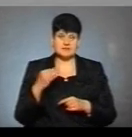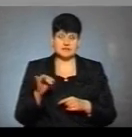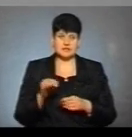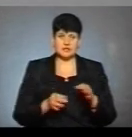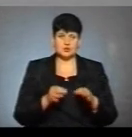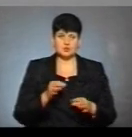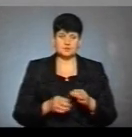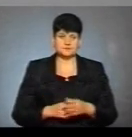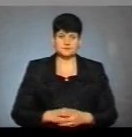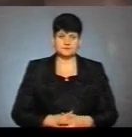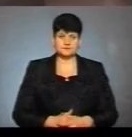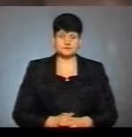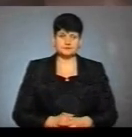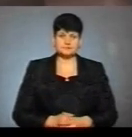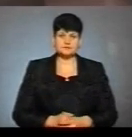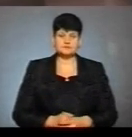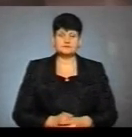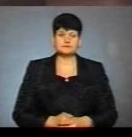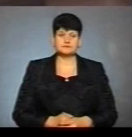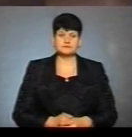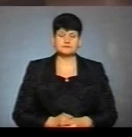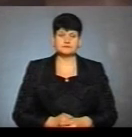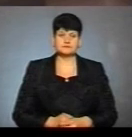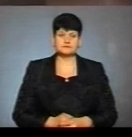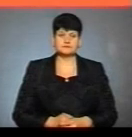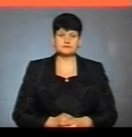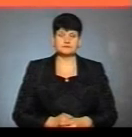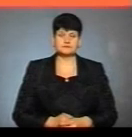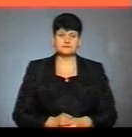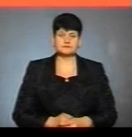Марія Котенко, Марта Журавель. Новини на Суспільному. Тернопіль.